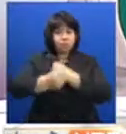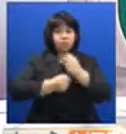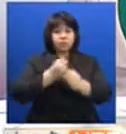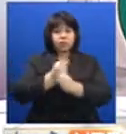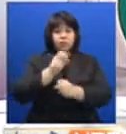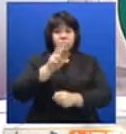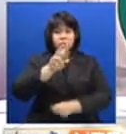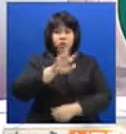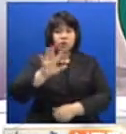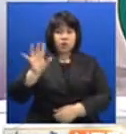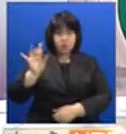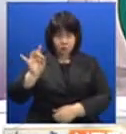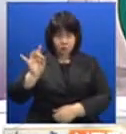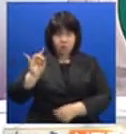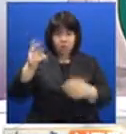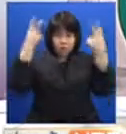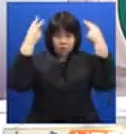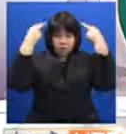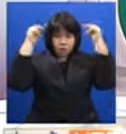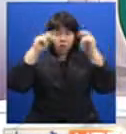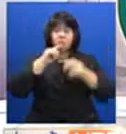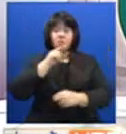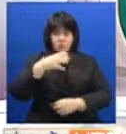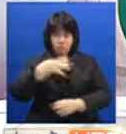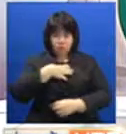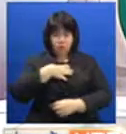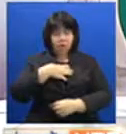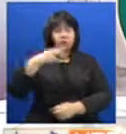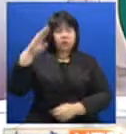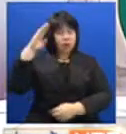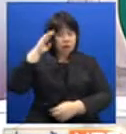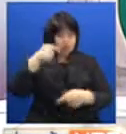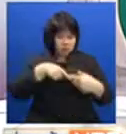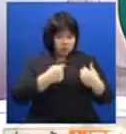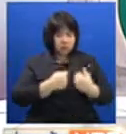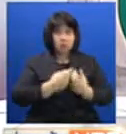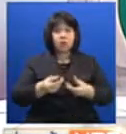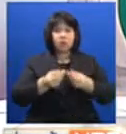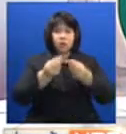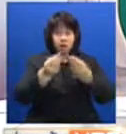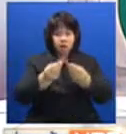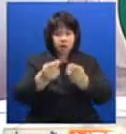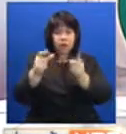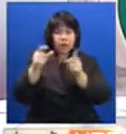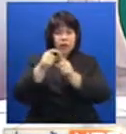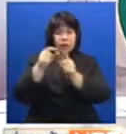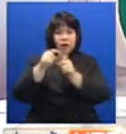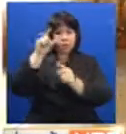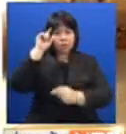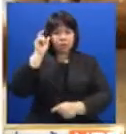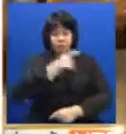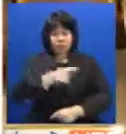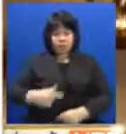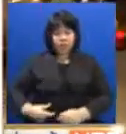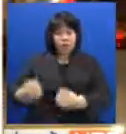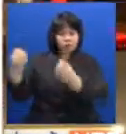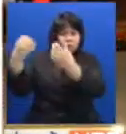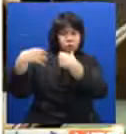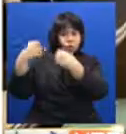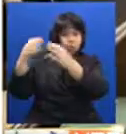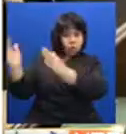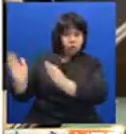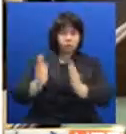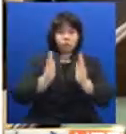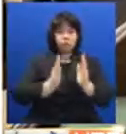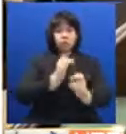ของนายกรัฐมนตรีเองก็ขอให้ทหารเสียสละพร้อมน้อมนำกระแสพระราชดำรัสพระบาทสมเด็จพระเจ้าอยู่หัวมาเป็นแนวทางใน